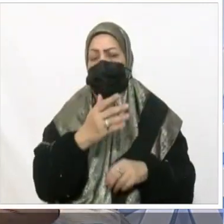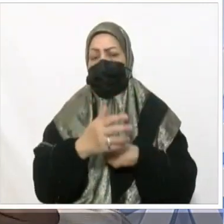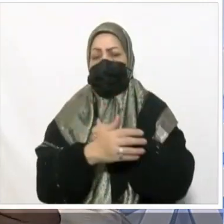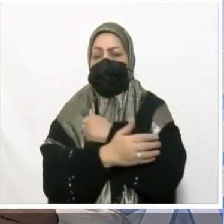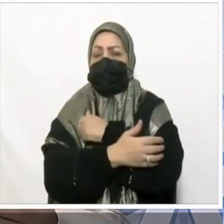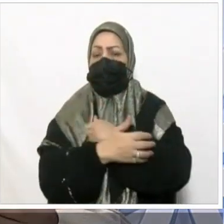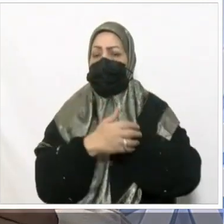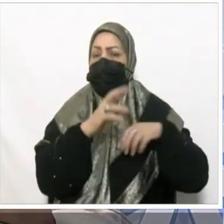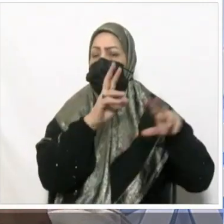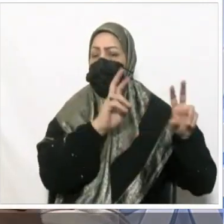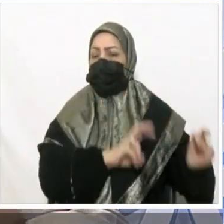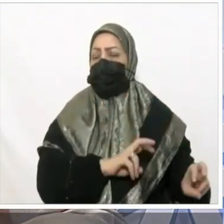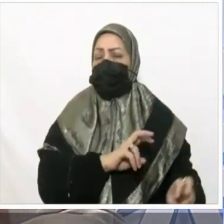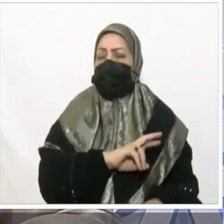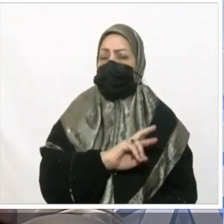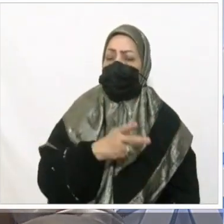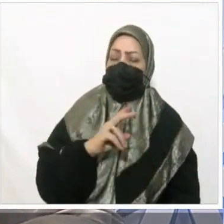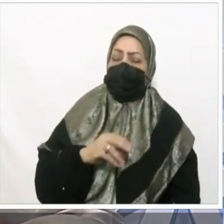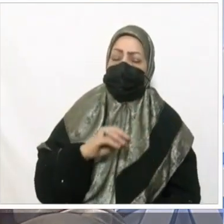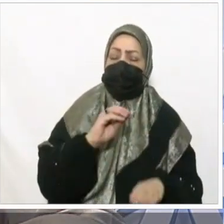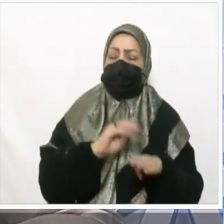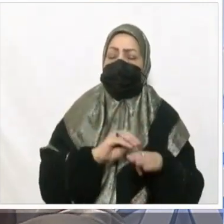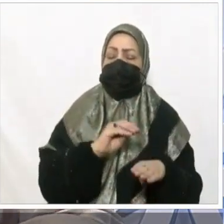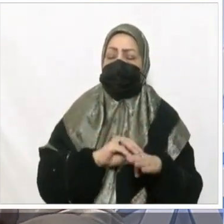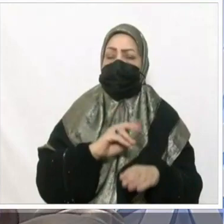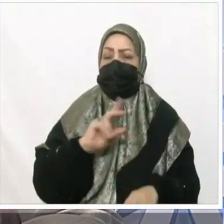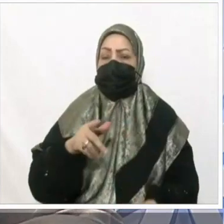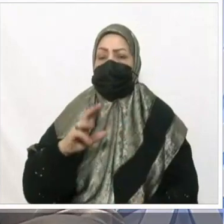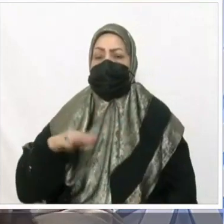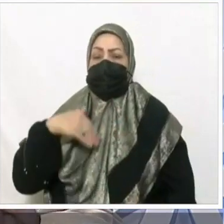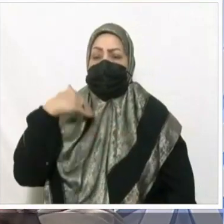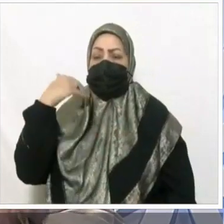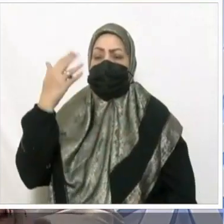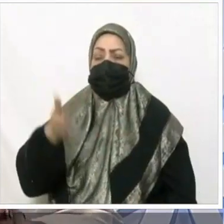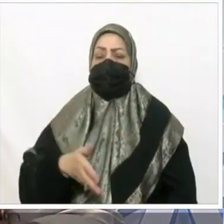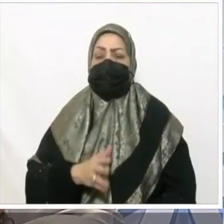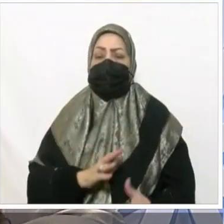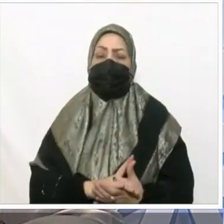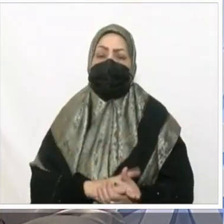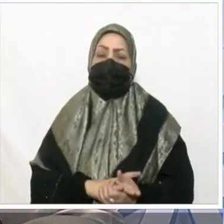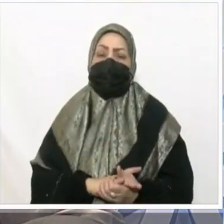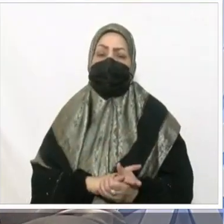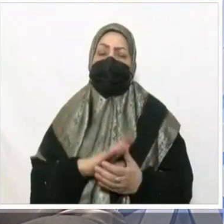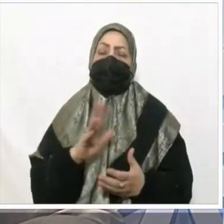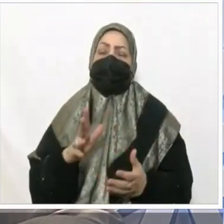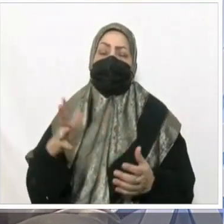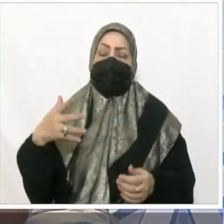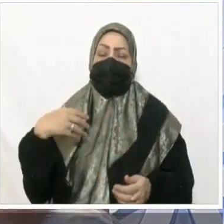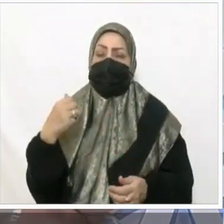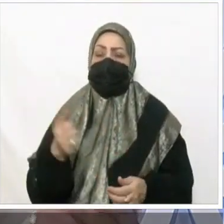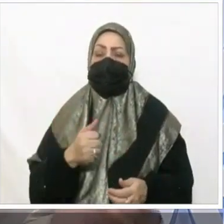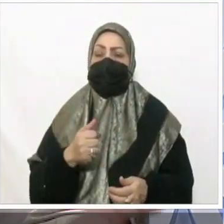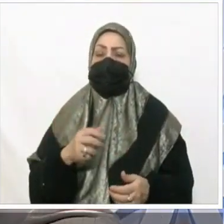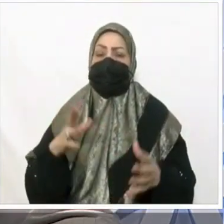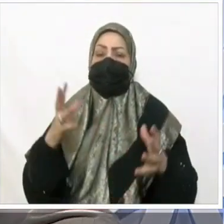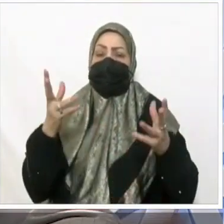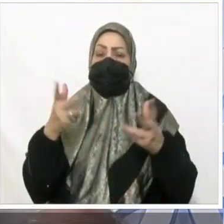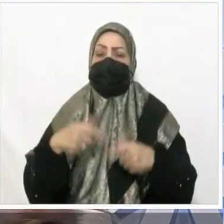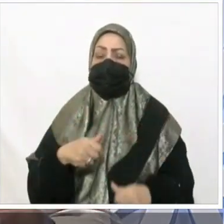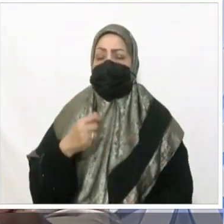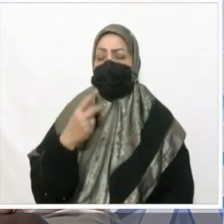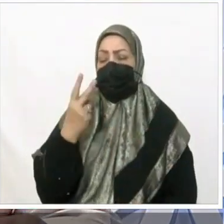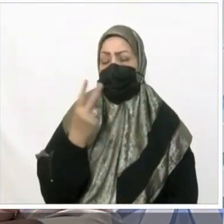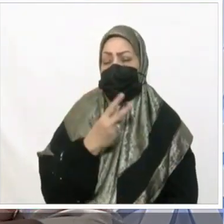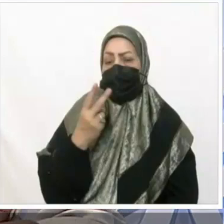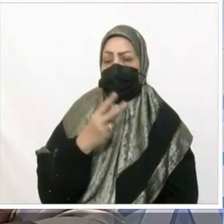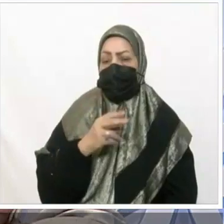بعد الورثة. ولكن الأفضل والأحسن أن يجمع بين الأمرين، يوصي بالبعض ويترك للورثة البعض،